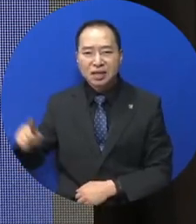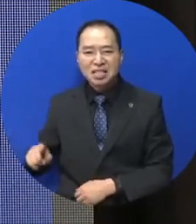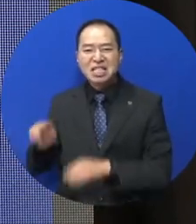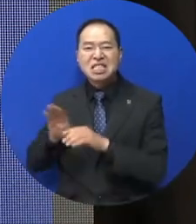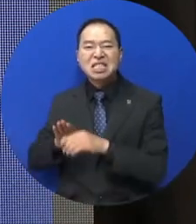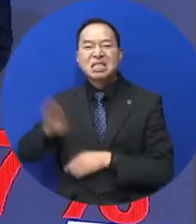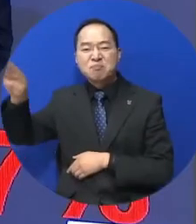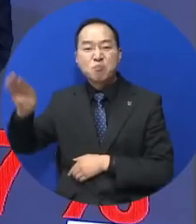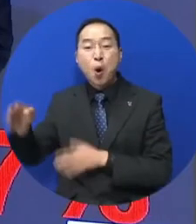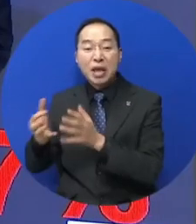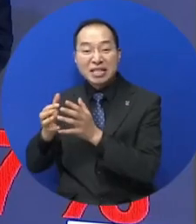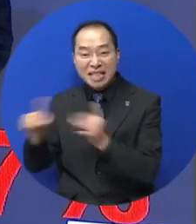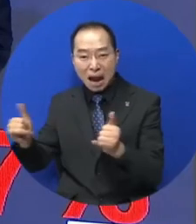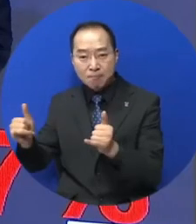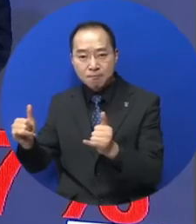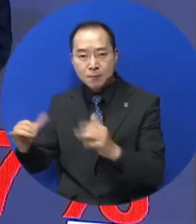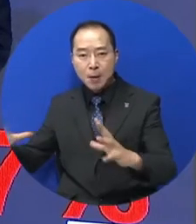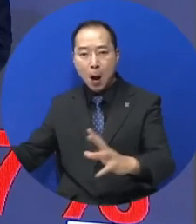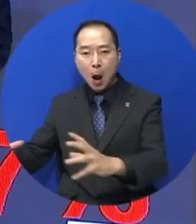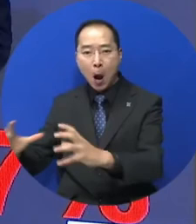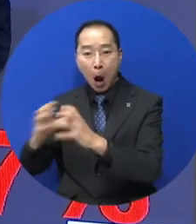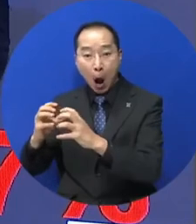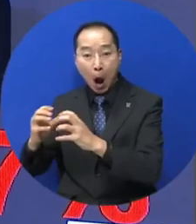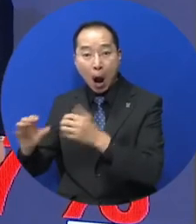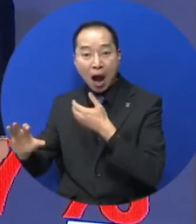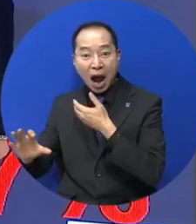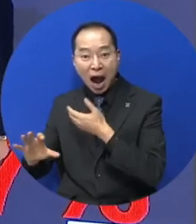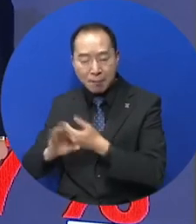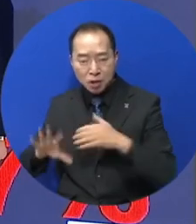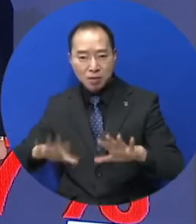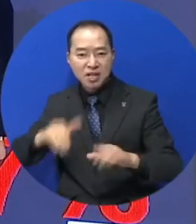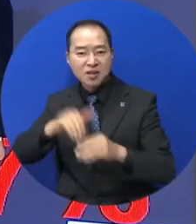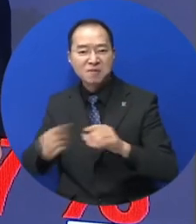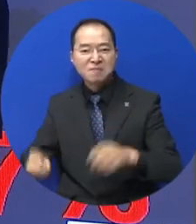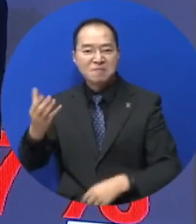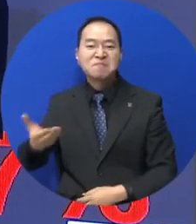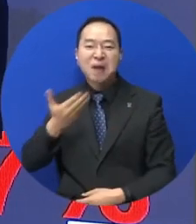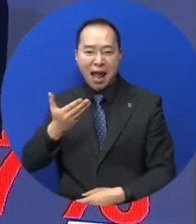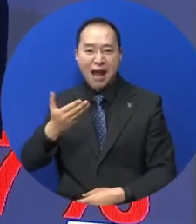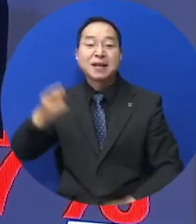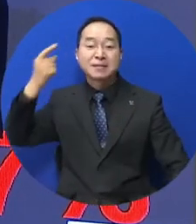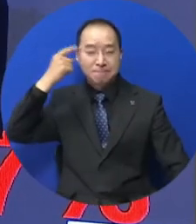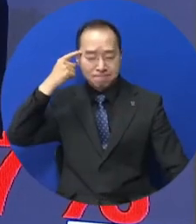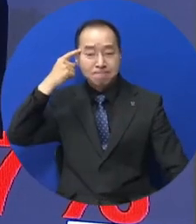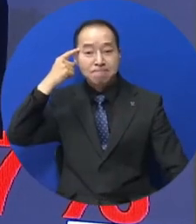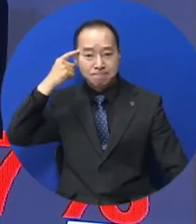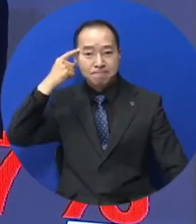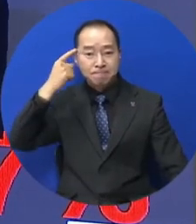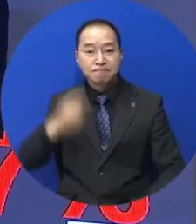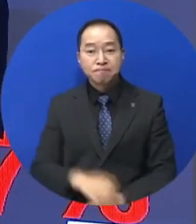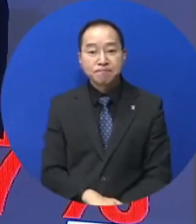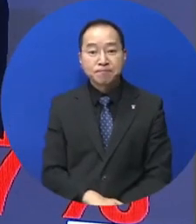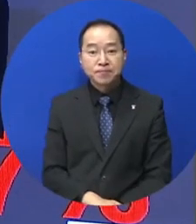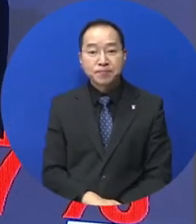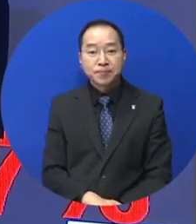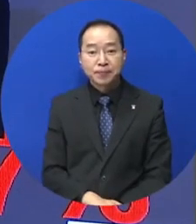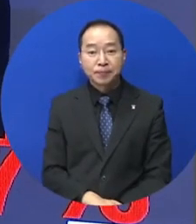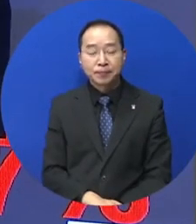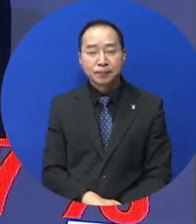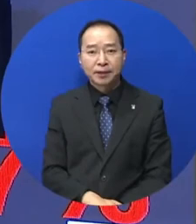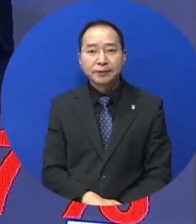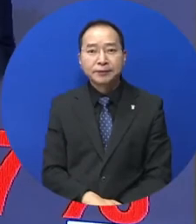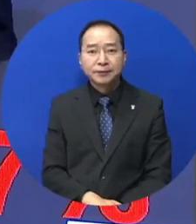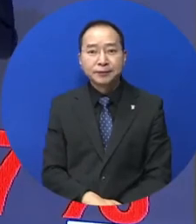수 있으면 이번 선거 본선에서 승리가 가능하다. 이렇게 결론을 내릴 수 있는 것입니다.